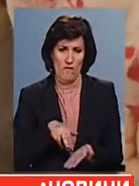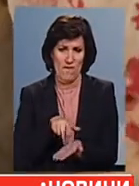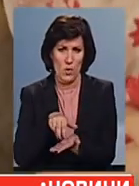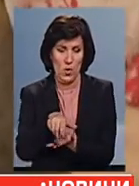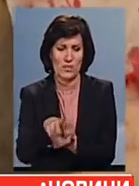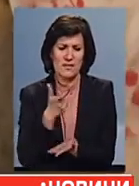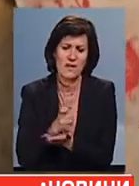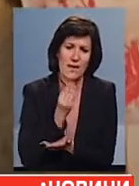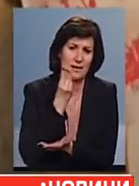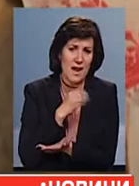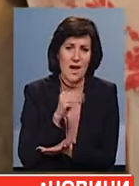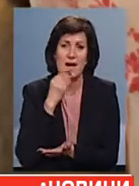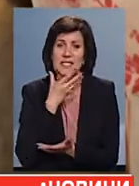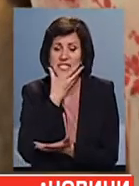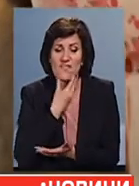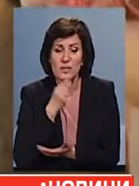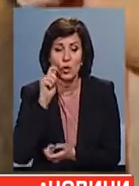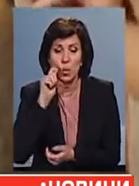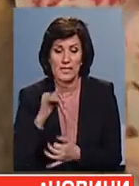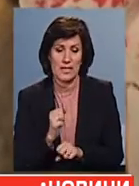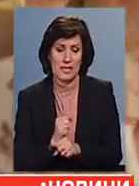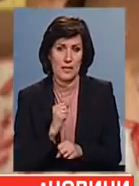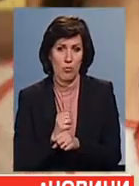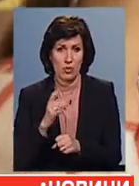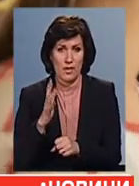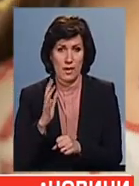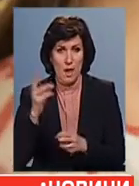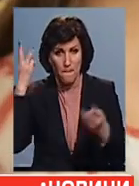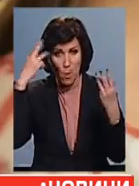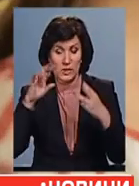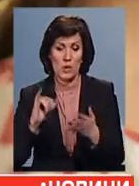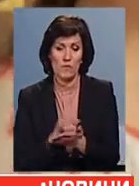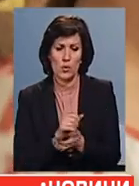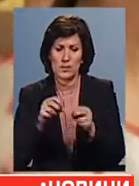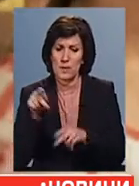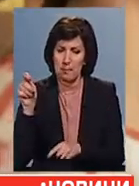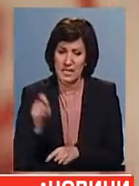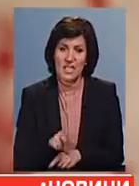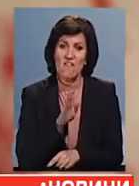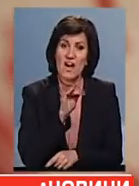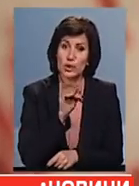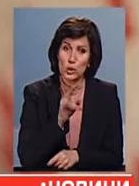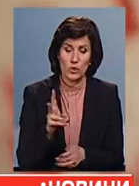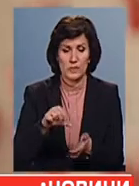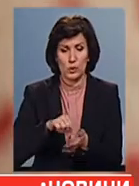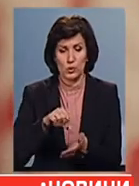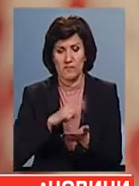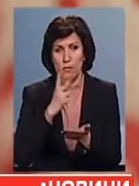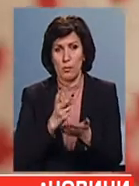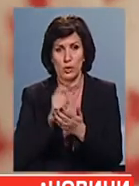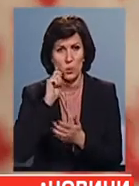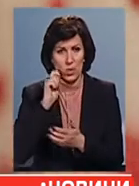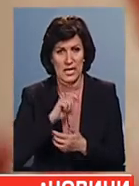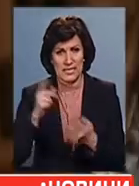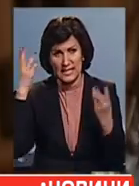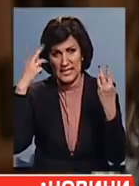Одна з найкрасивіших українок зараз працює моделлю у Нью-Йорку, але спеціально приїхала до Вашингтона взяти участь у показі